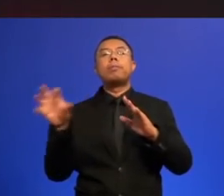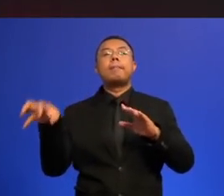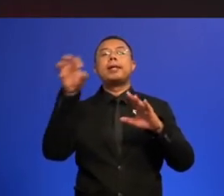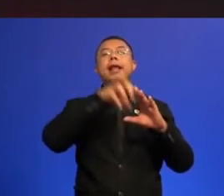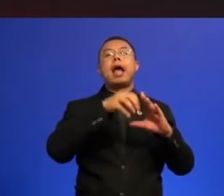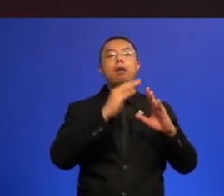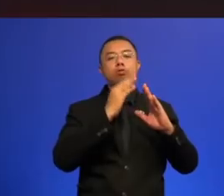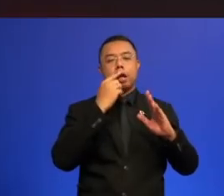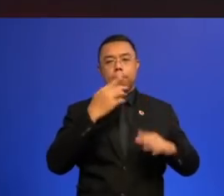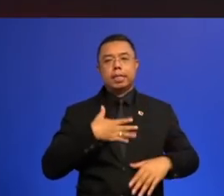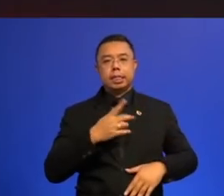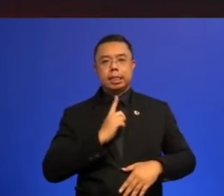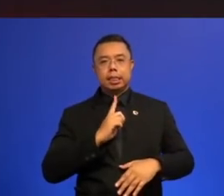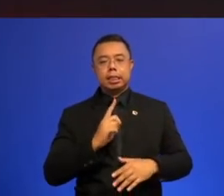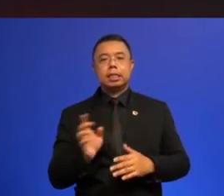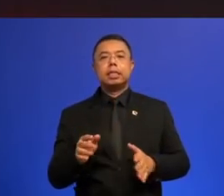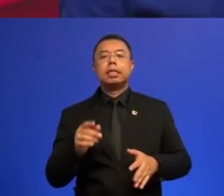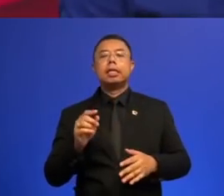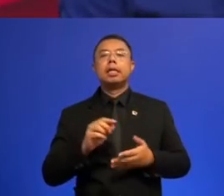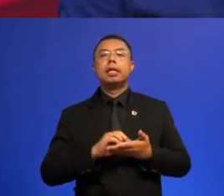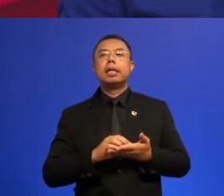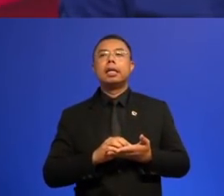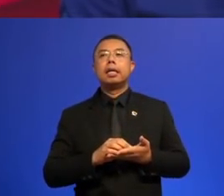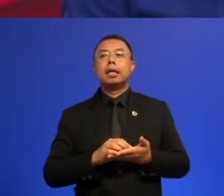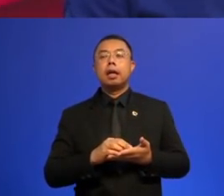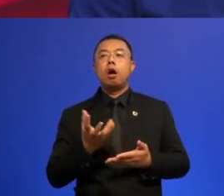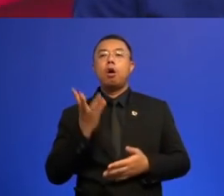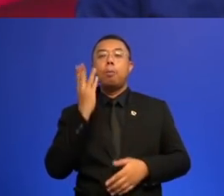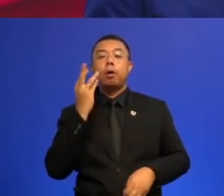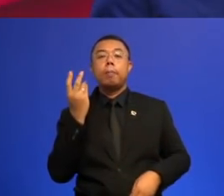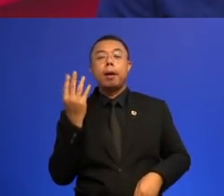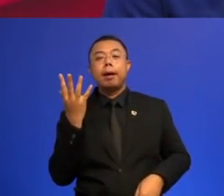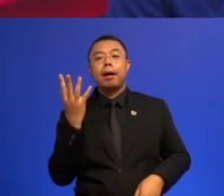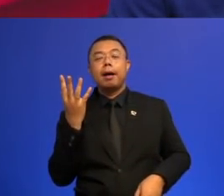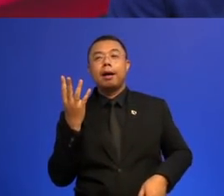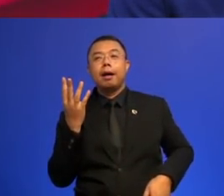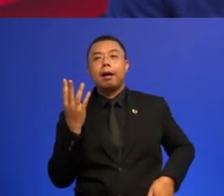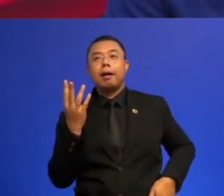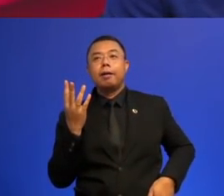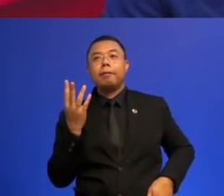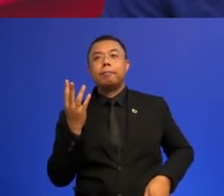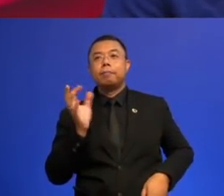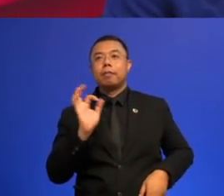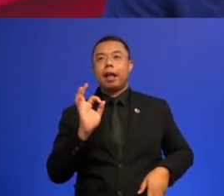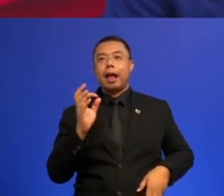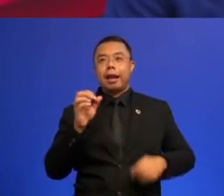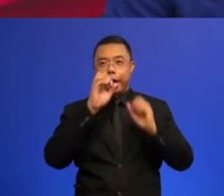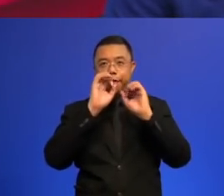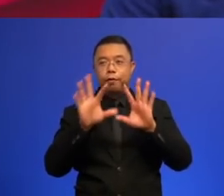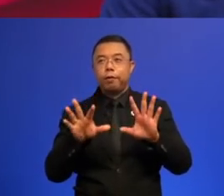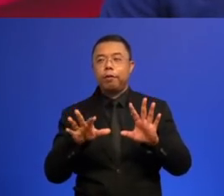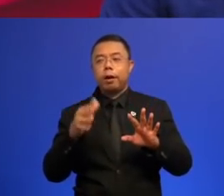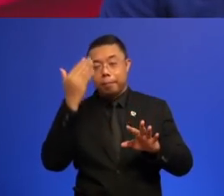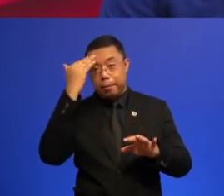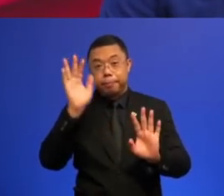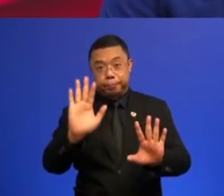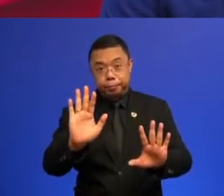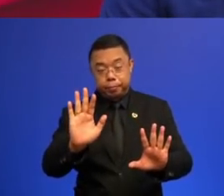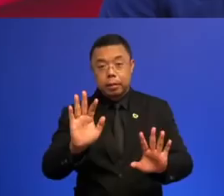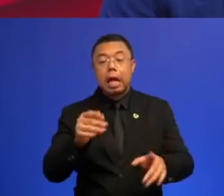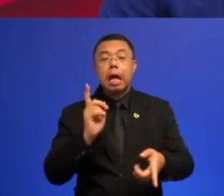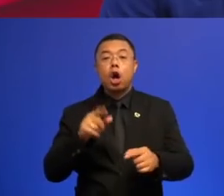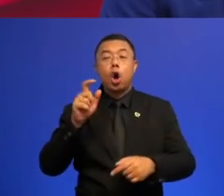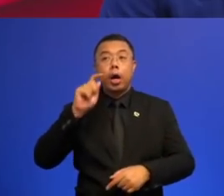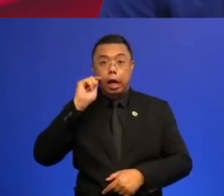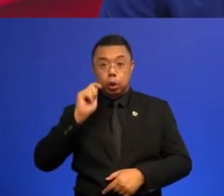bisa punya rumah sendiri. Terima kasih. Ini mamanya, dia umur berapa ini orang? Enggak ada infonya Pak. Karena begini Bapak Ibu,